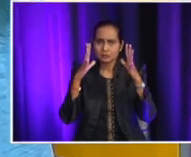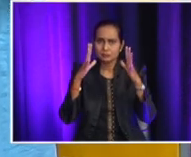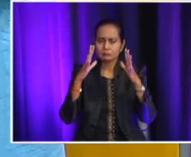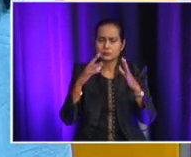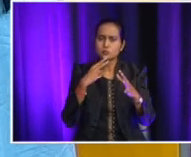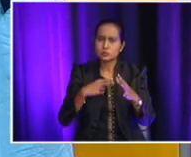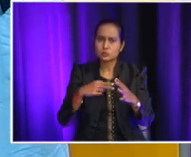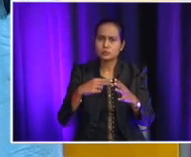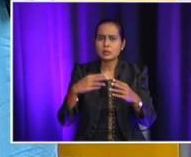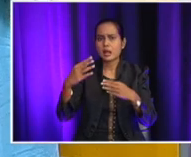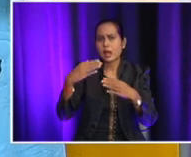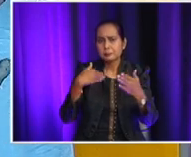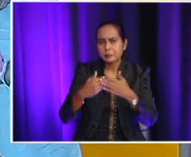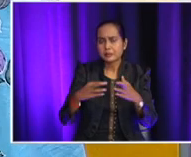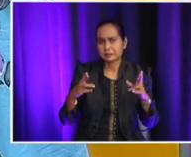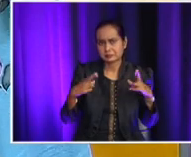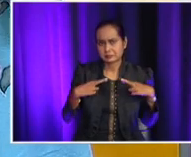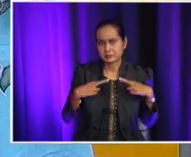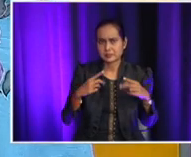kata dan anak besar